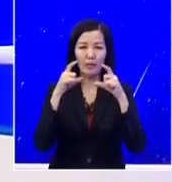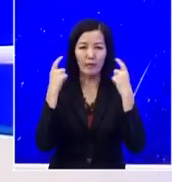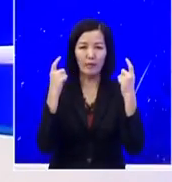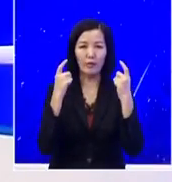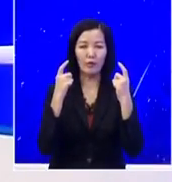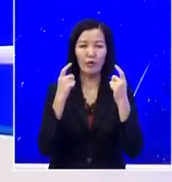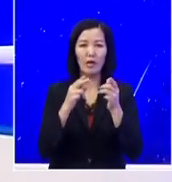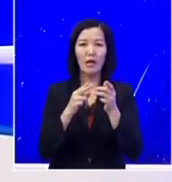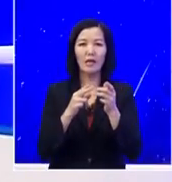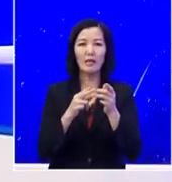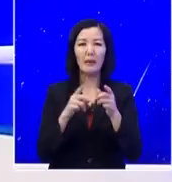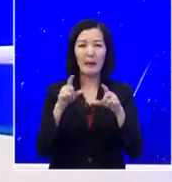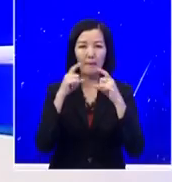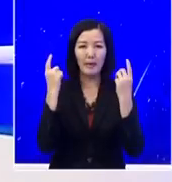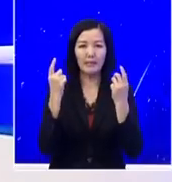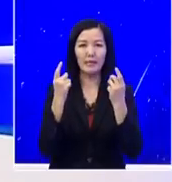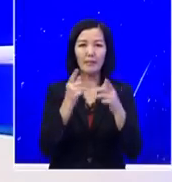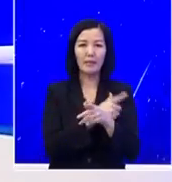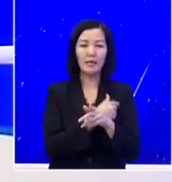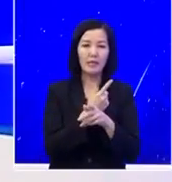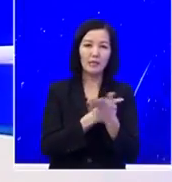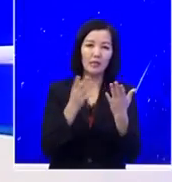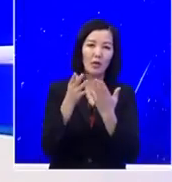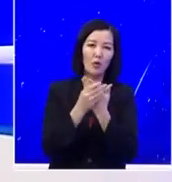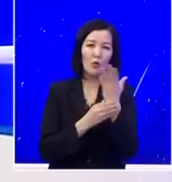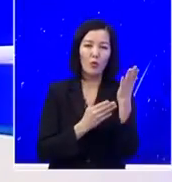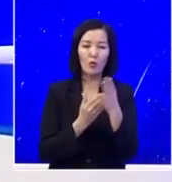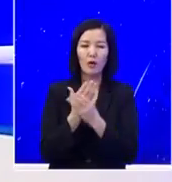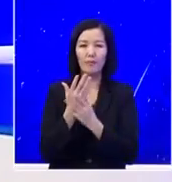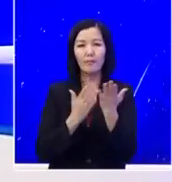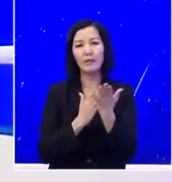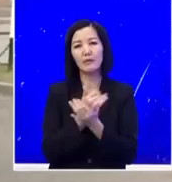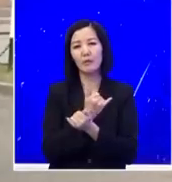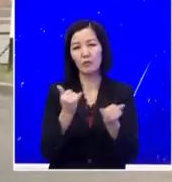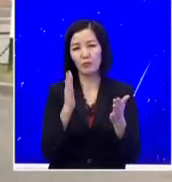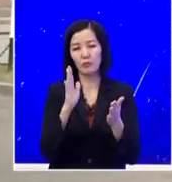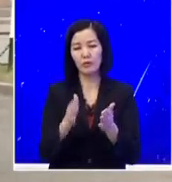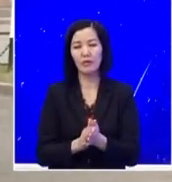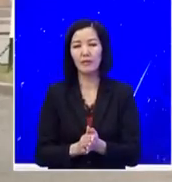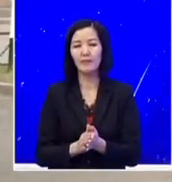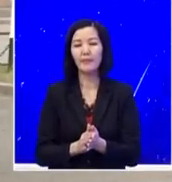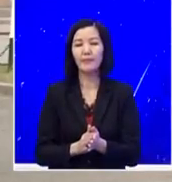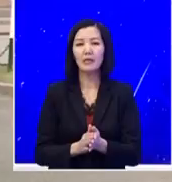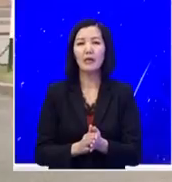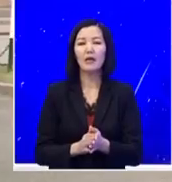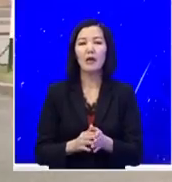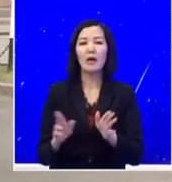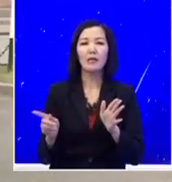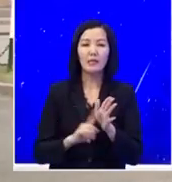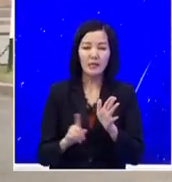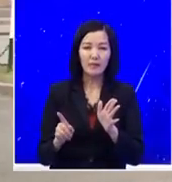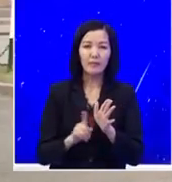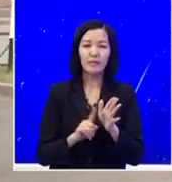ал жолсеріктер маскамен қоса медициналық қолғап киіп қызмет көрсетеді. Әдетте қайнаған қатынас пен